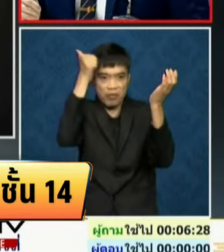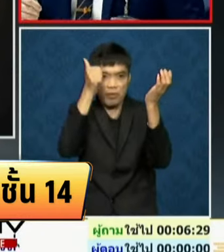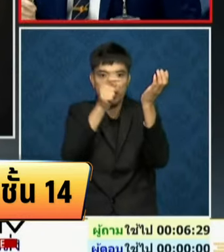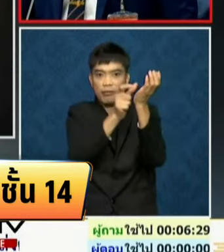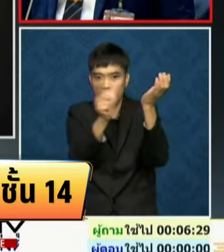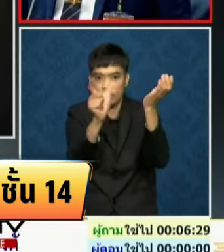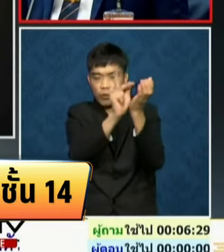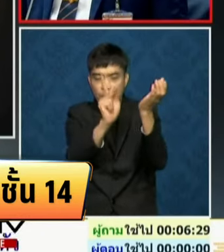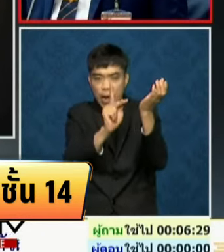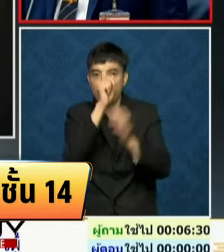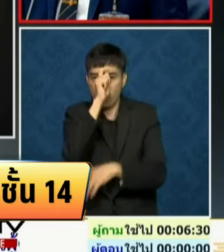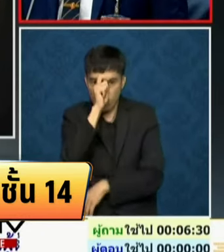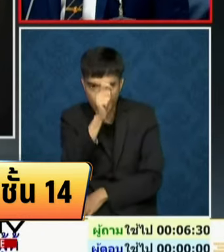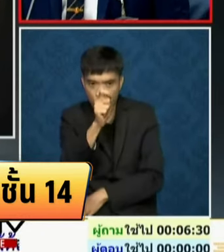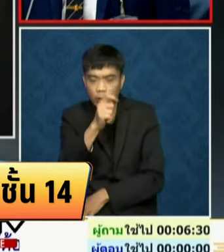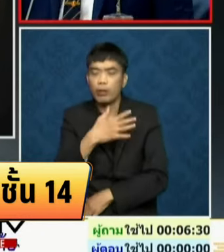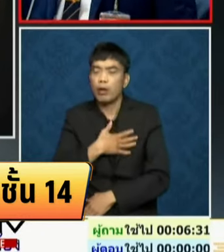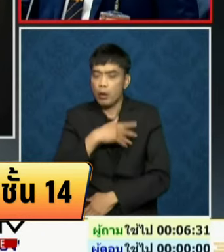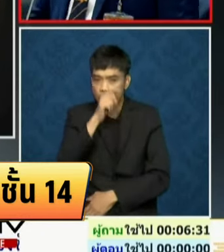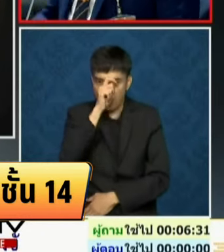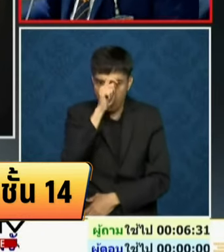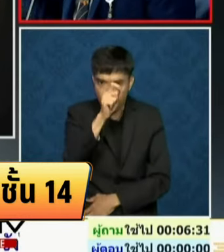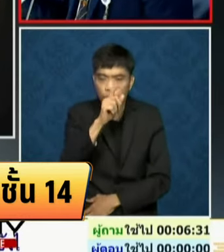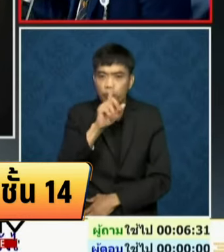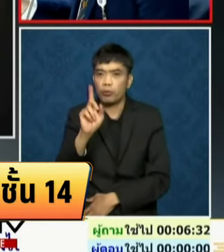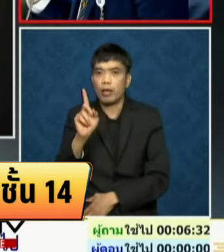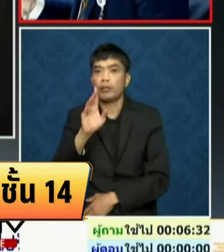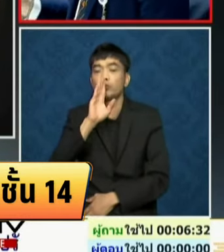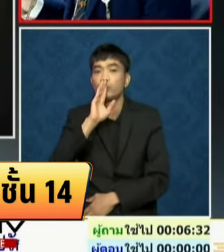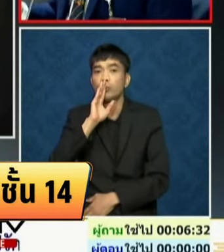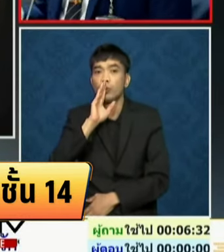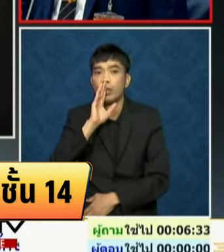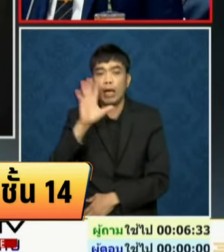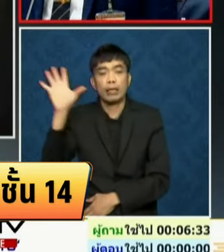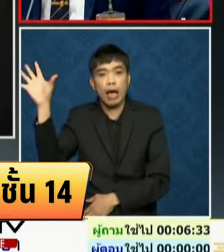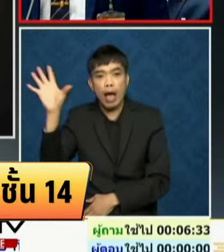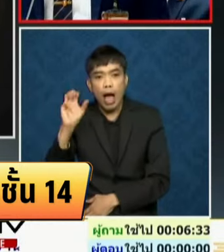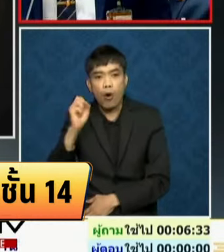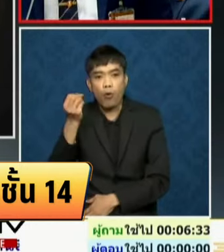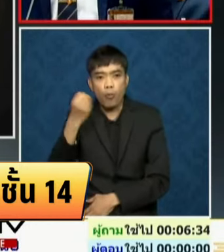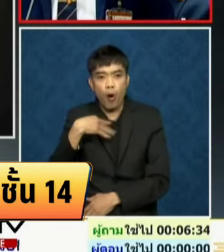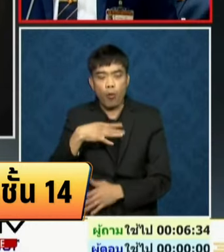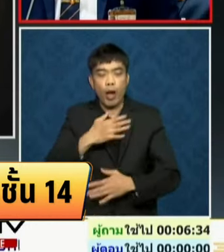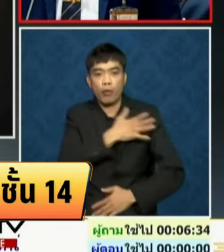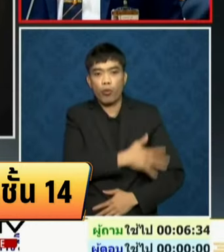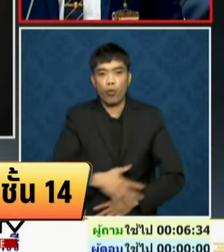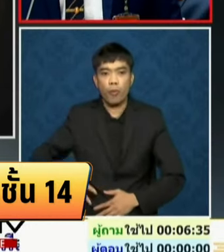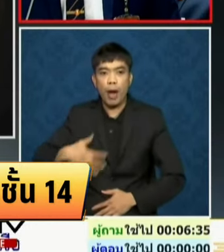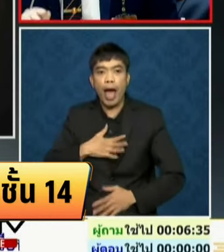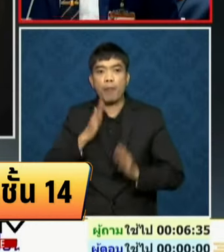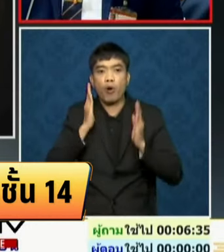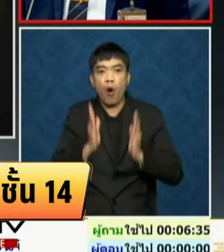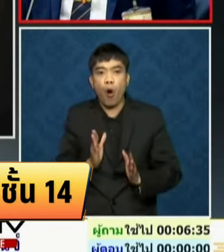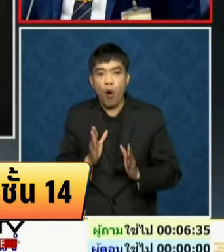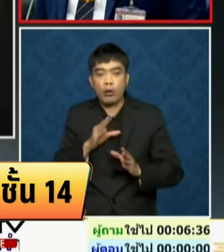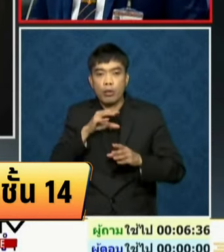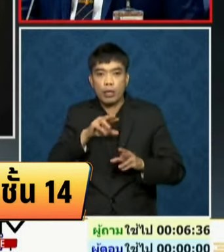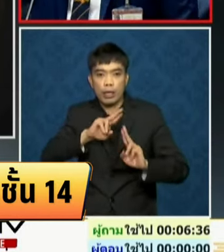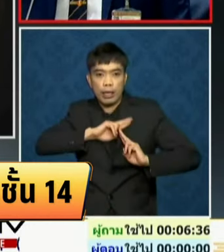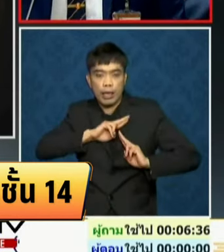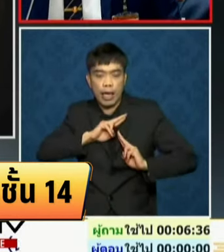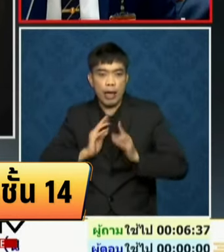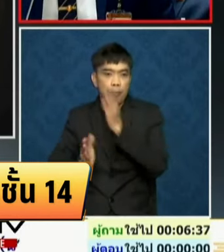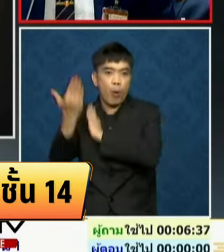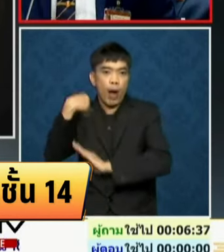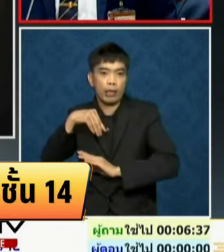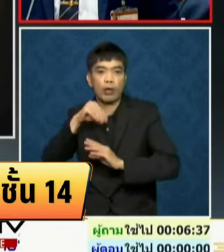ถามต่ออยู่นะคะบอกว่างั้นกรณีของอดีตนายกที่ที่ได้รับการพักโทษจากการเป็นคนอายุ 70ปีช่วยเหลือตัวเองไม่